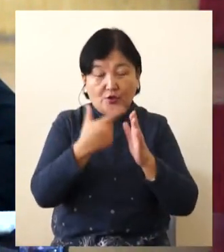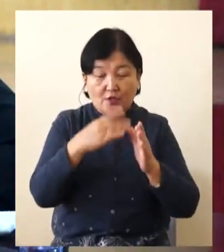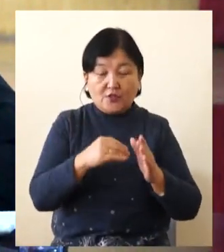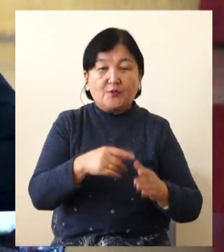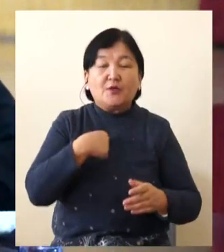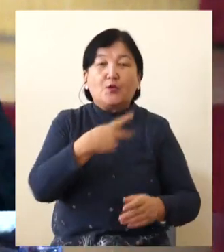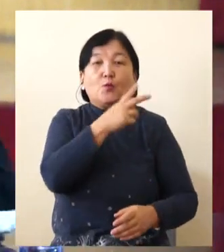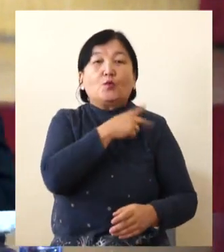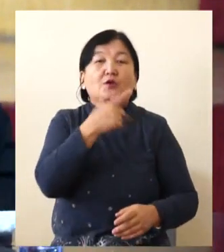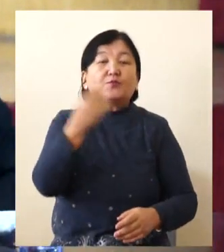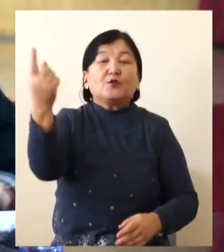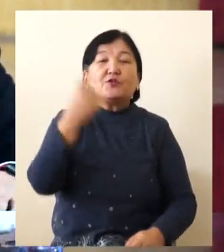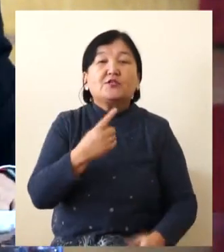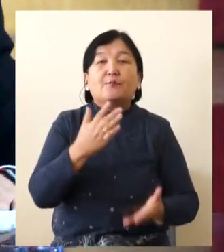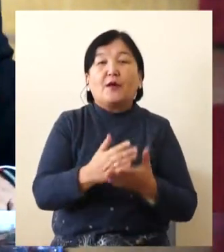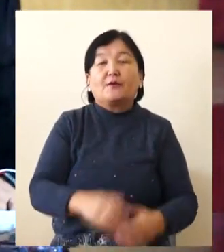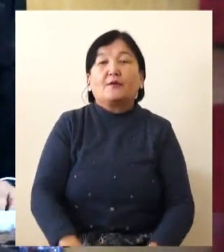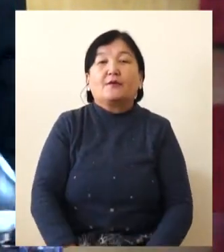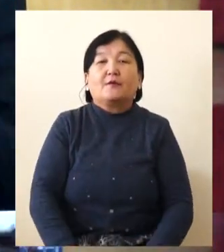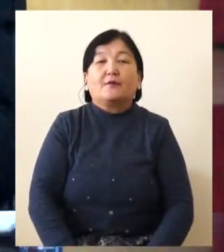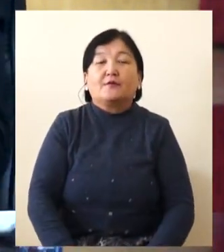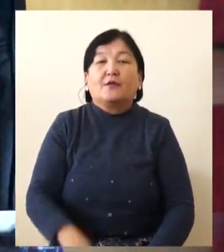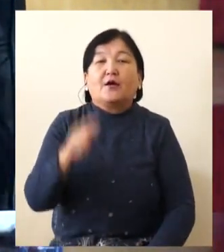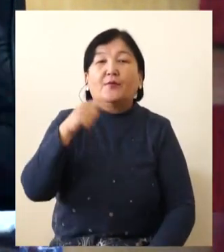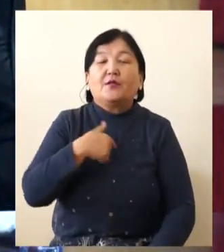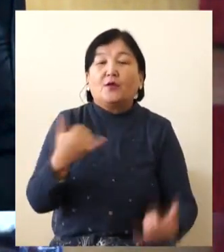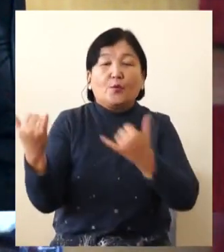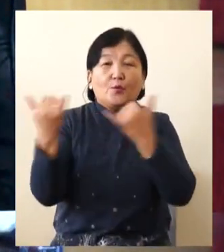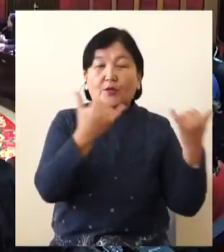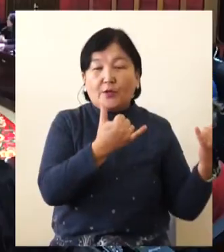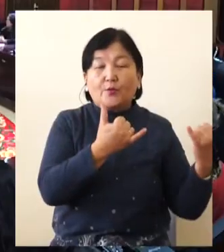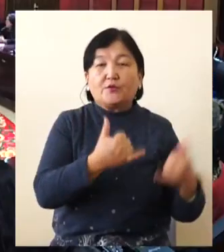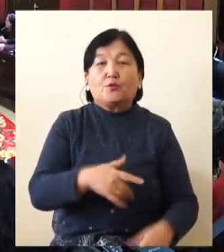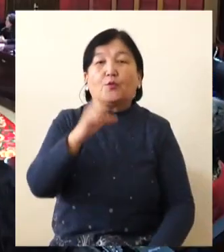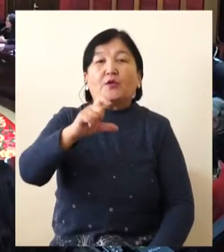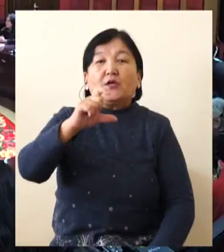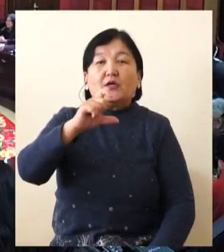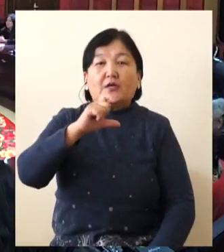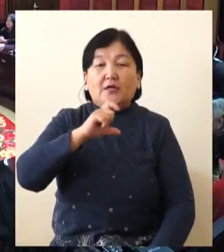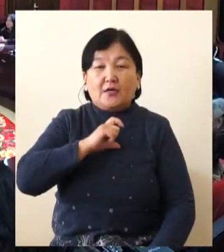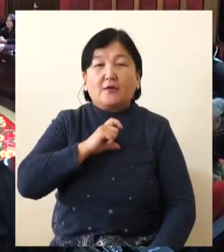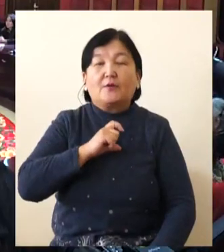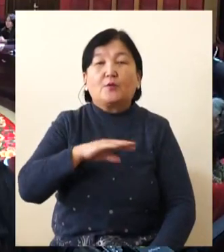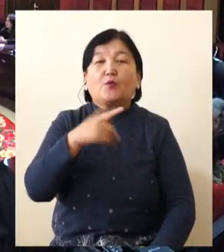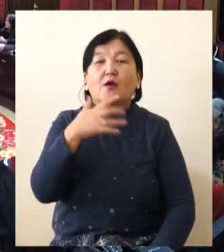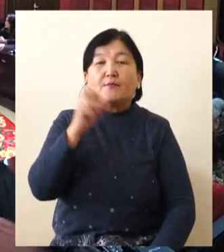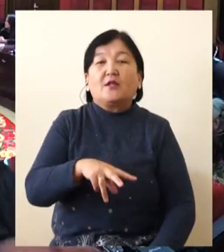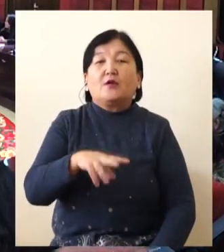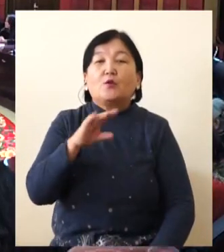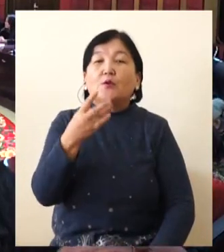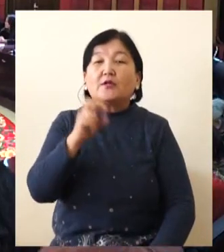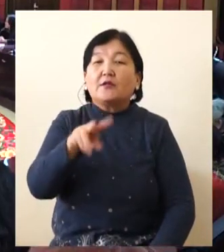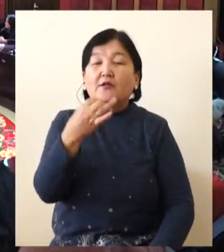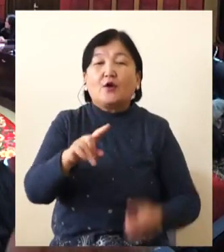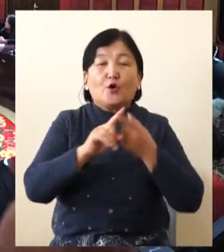байна. За. Та юу хэлэх вэ? хүний эрхийн төлөөлөл